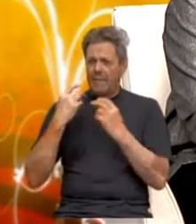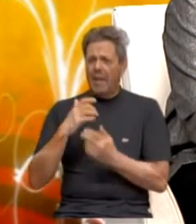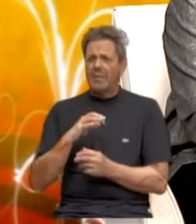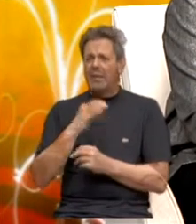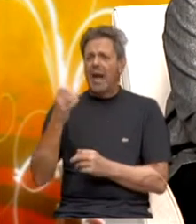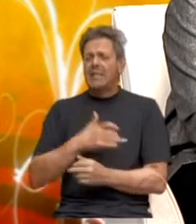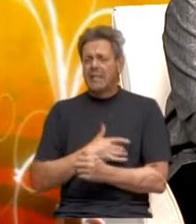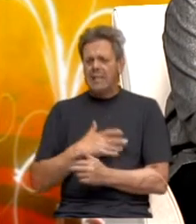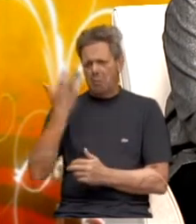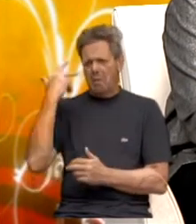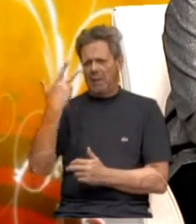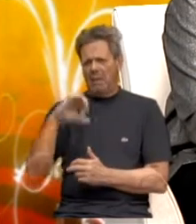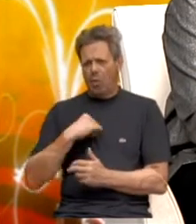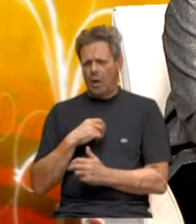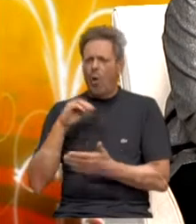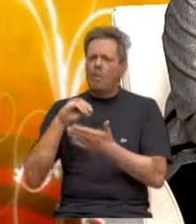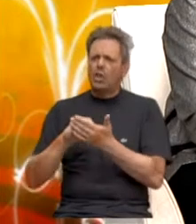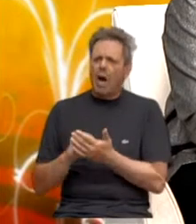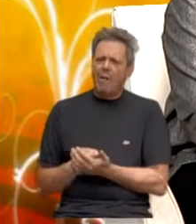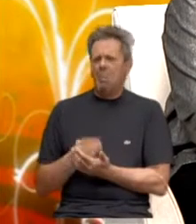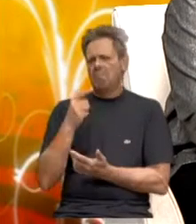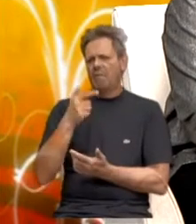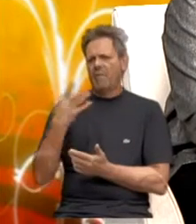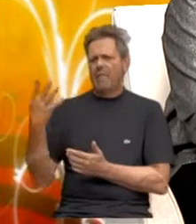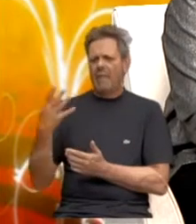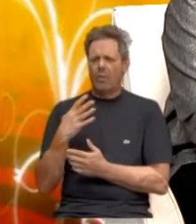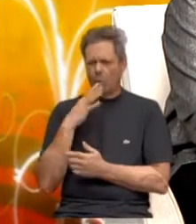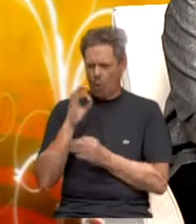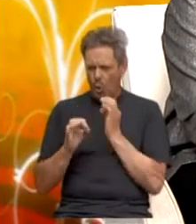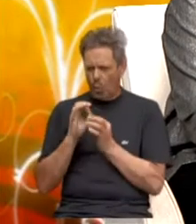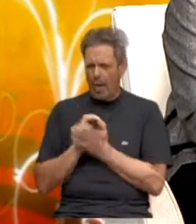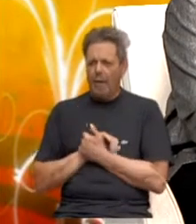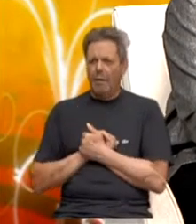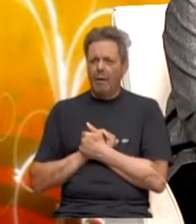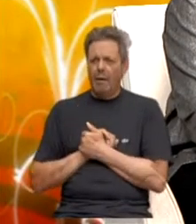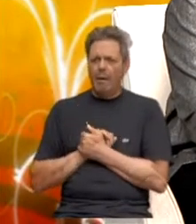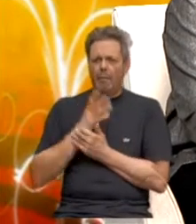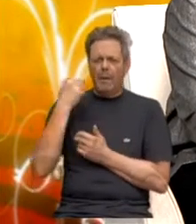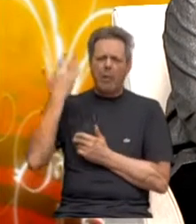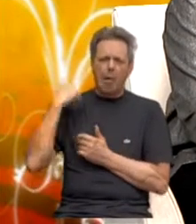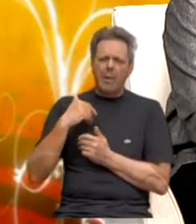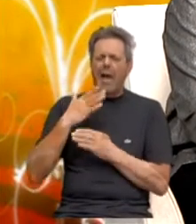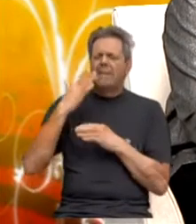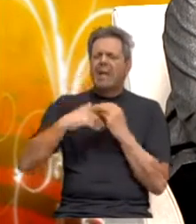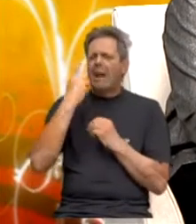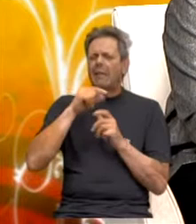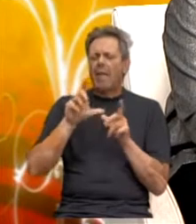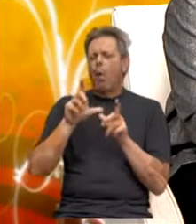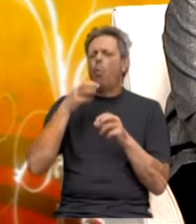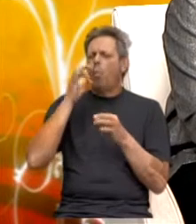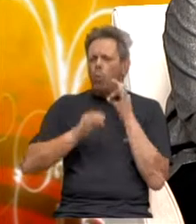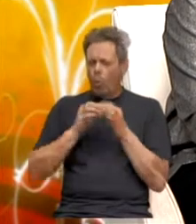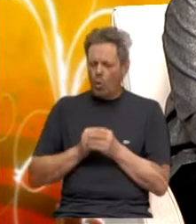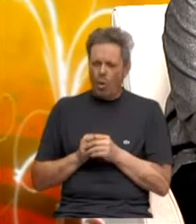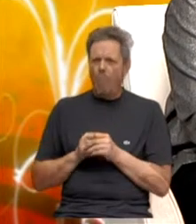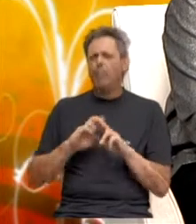srca se od prije 3 godine obilježava, dakle, 29. rujna. Prije je to bila zadnja nedjelja u mjesecu rujnu, pa je